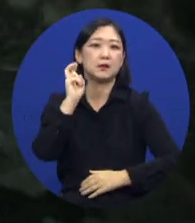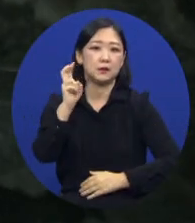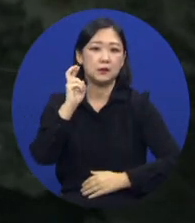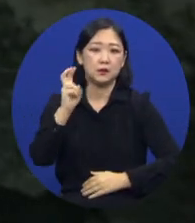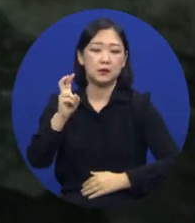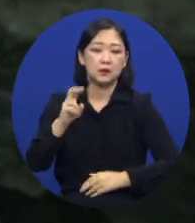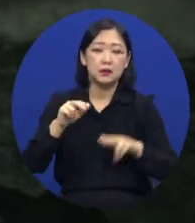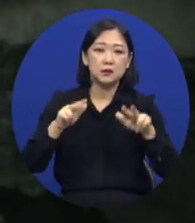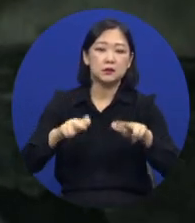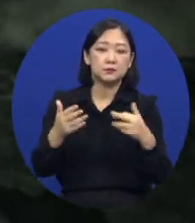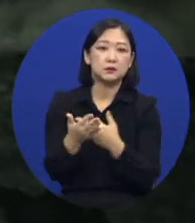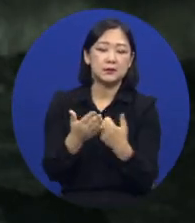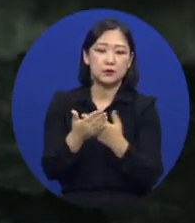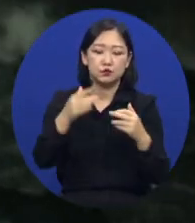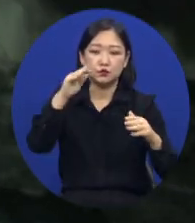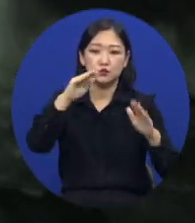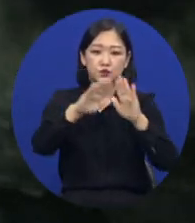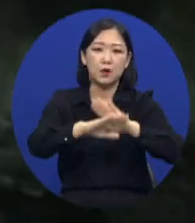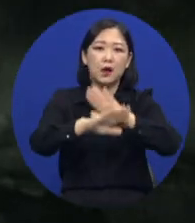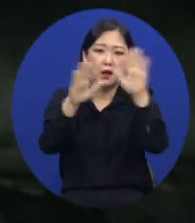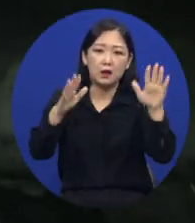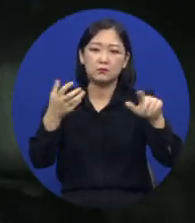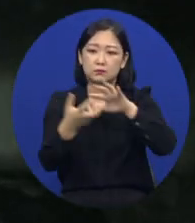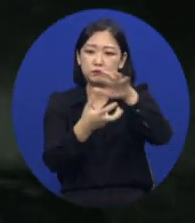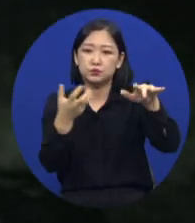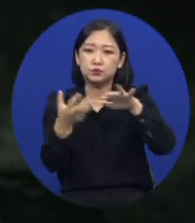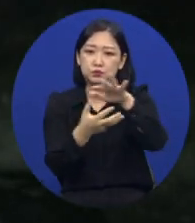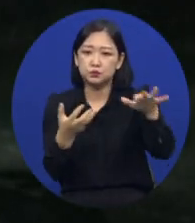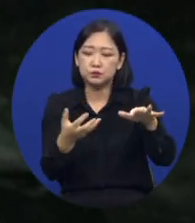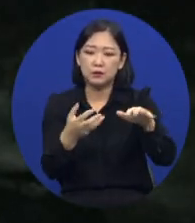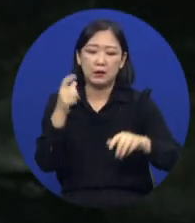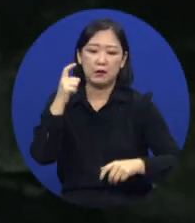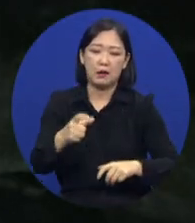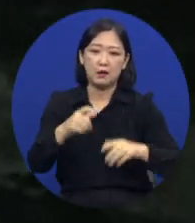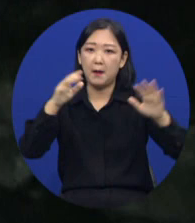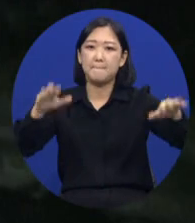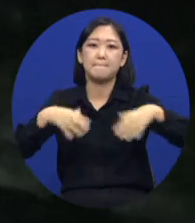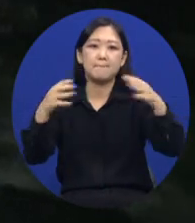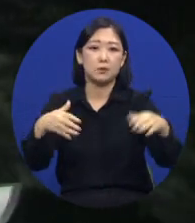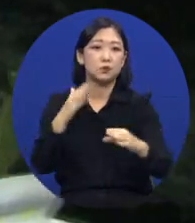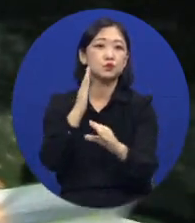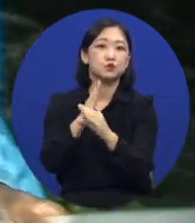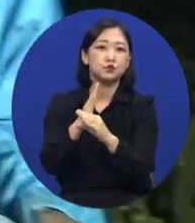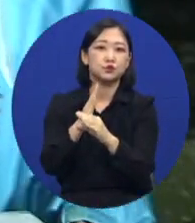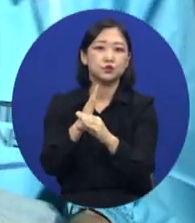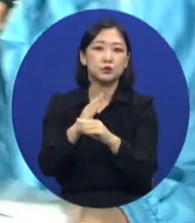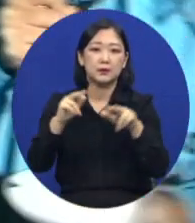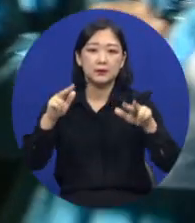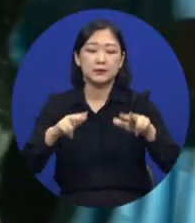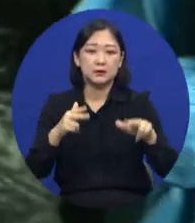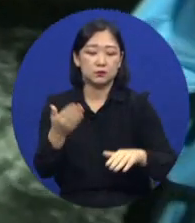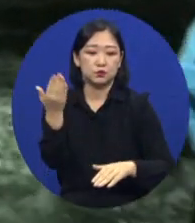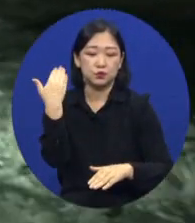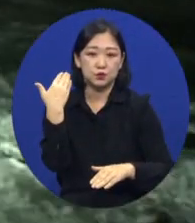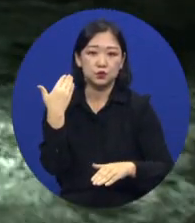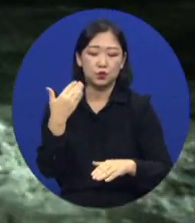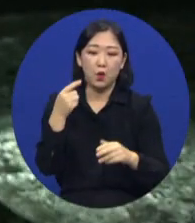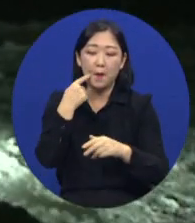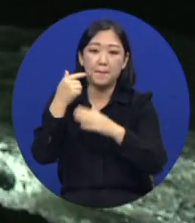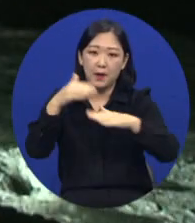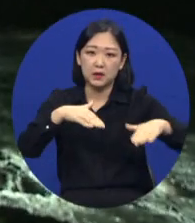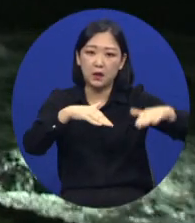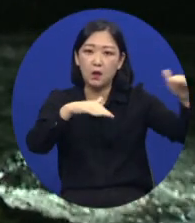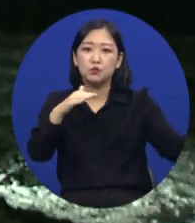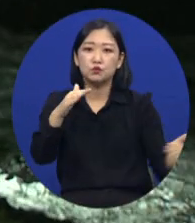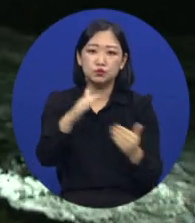되는데요. 지금 제주 하늘은 잔뜩 흐리고 이렇게 다소 강하게 바람이 불고 있습니다. 지금 제 뒤쪽으로는 바다의